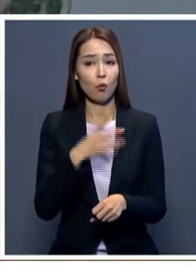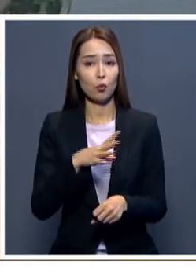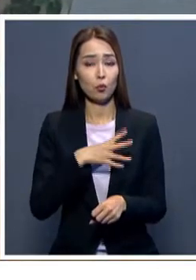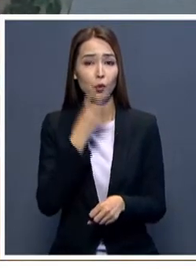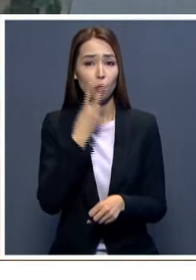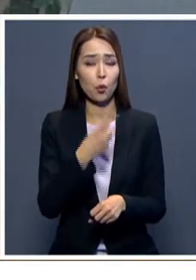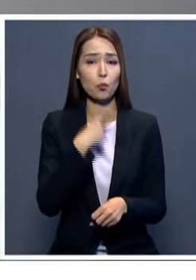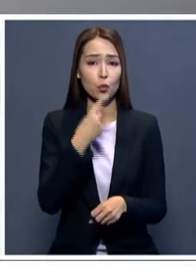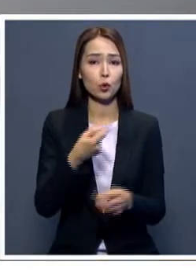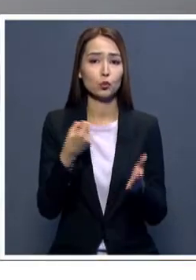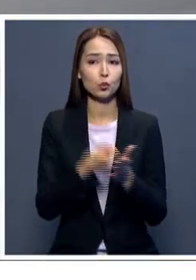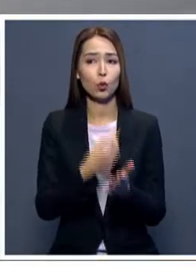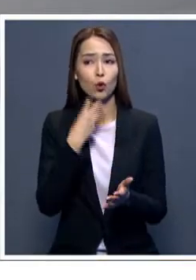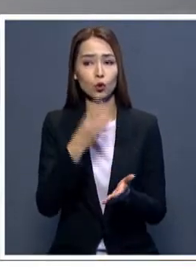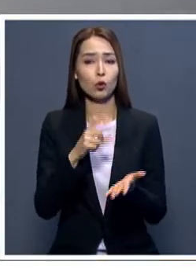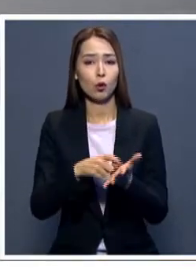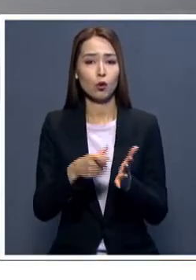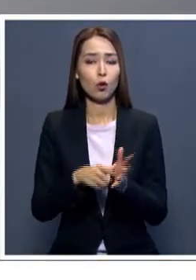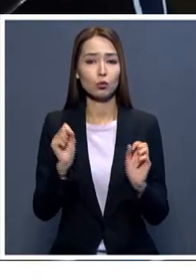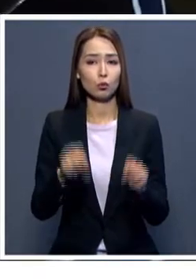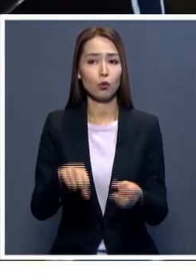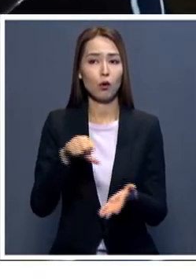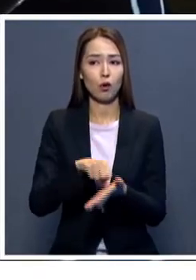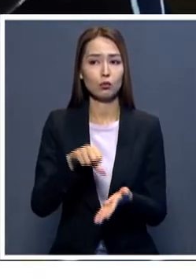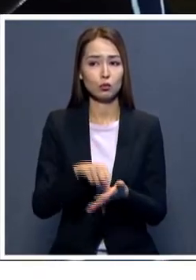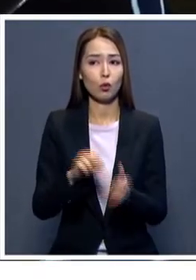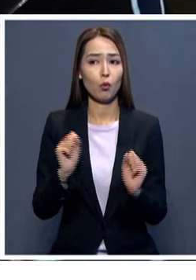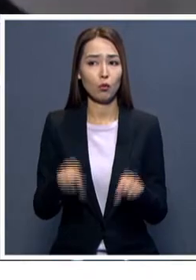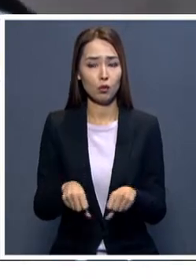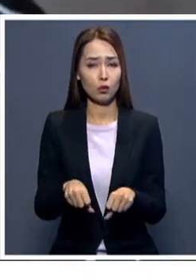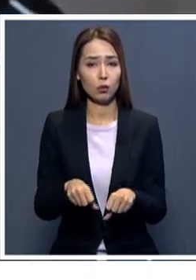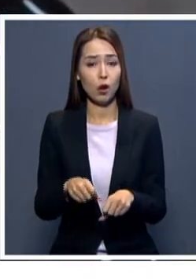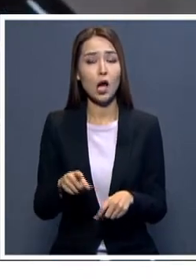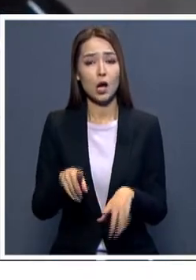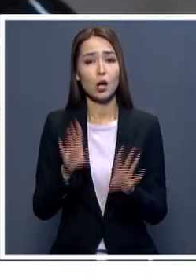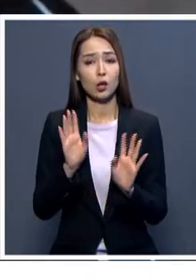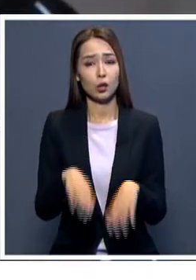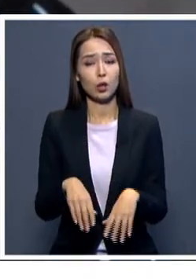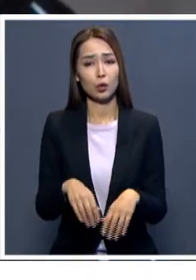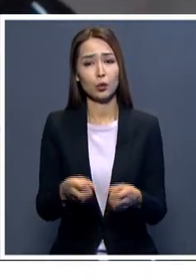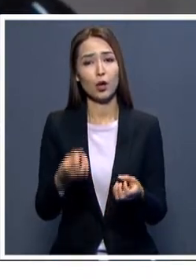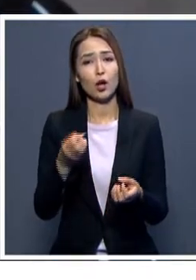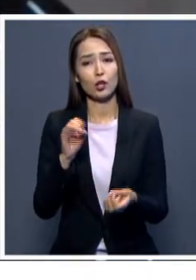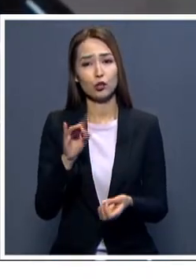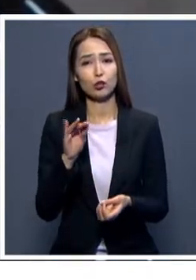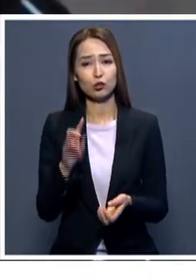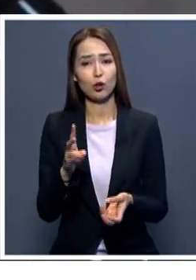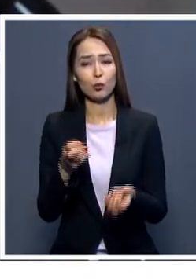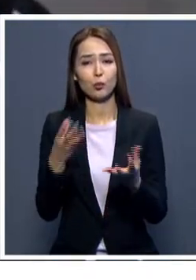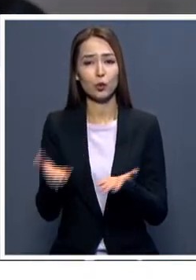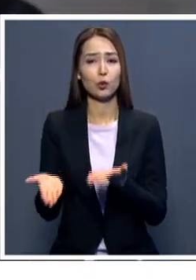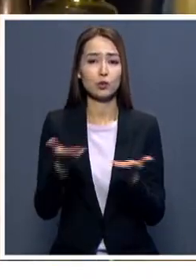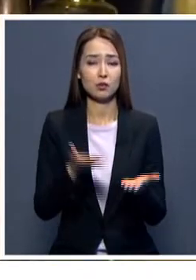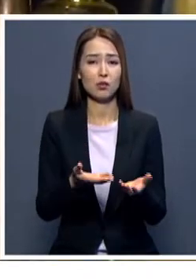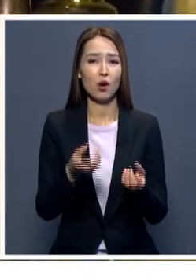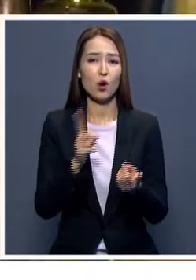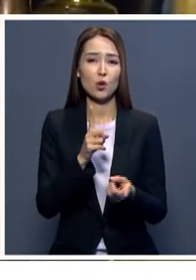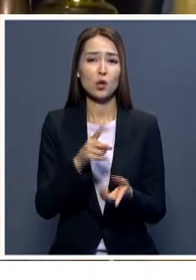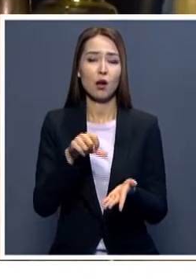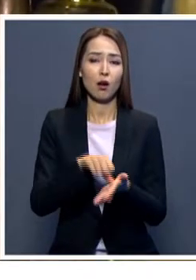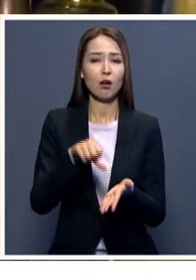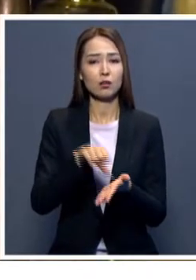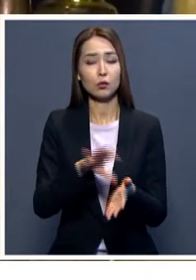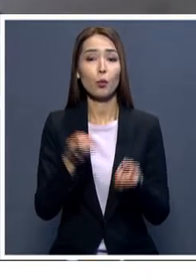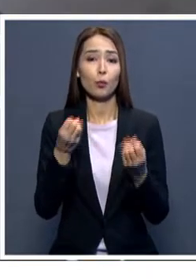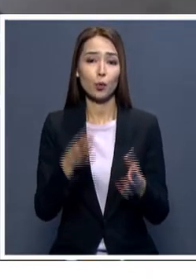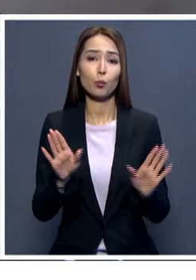класс оқитынға дейін қатыса алады деп. Сосын есікке дейін кетіп бара жаттым да. Жарайды, Ержан, қатыспасаң қатыспай қой конкурсқа. Бір өлең айтып